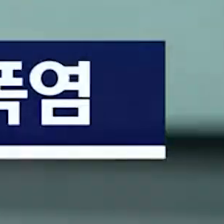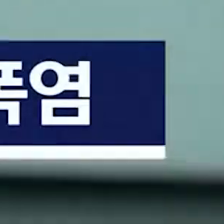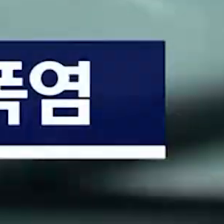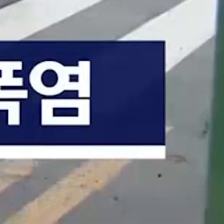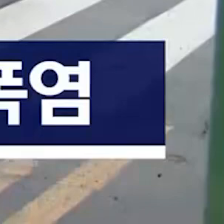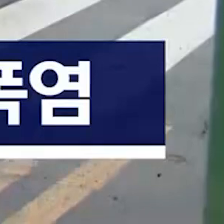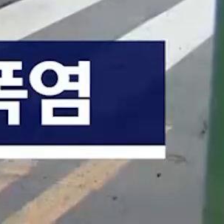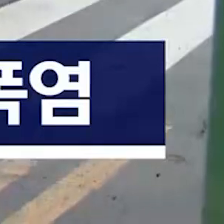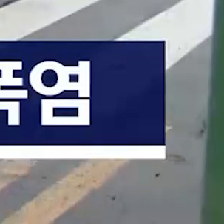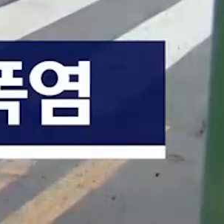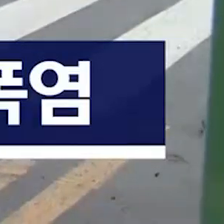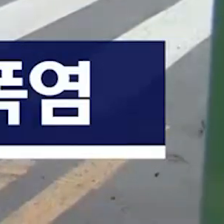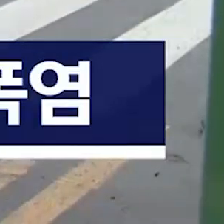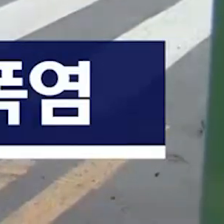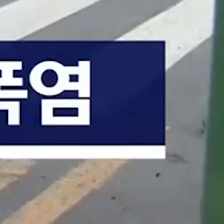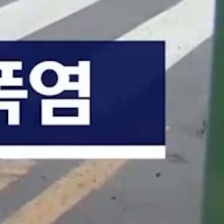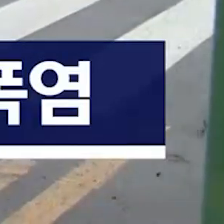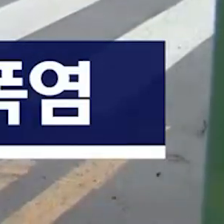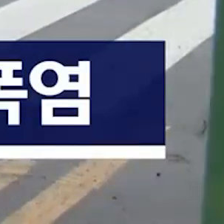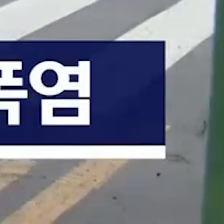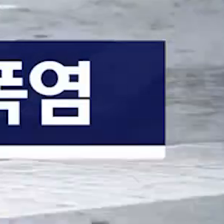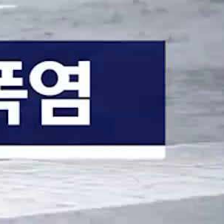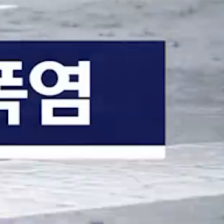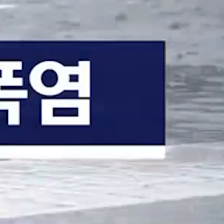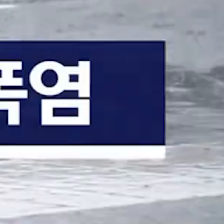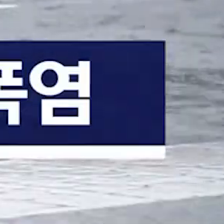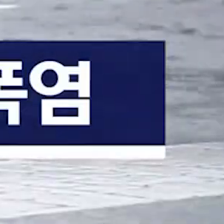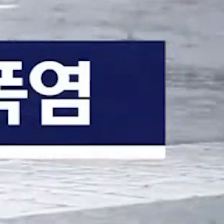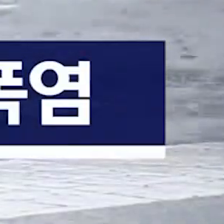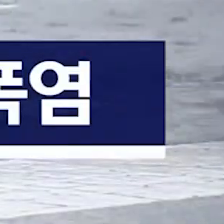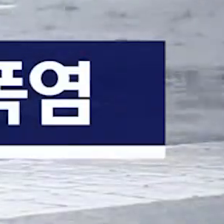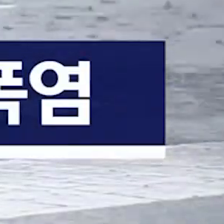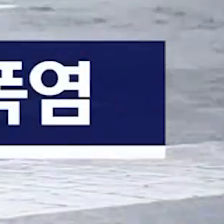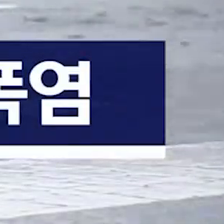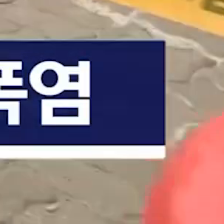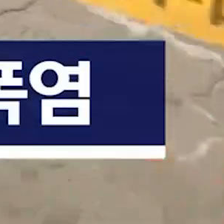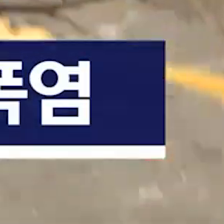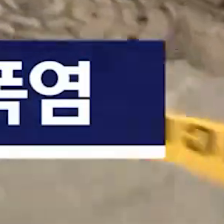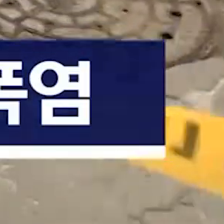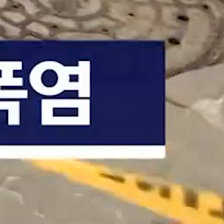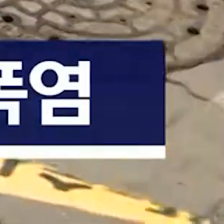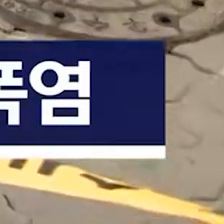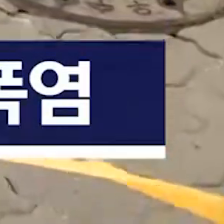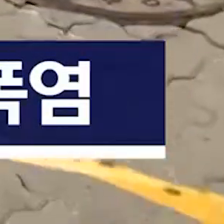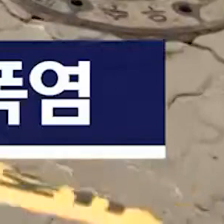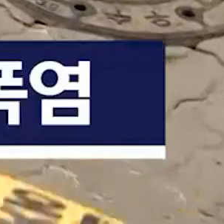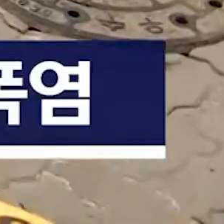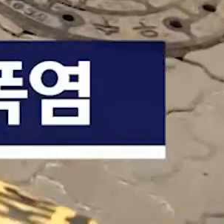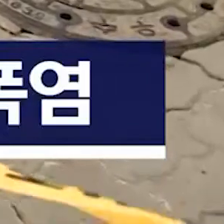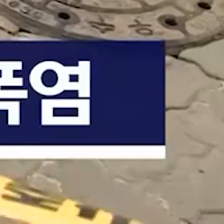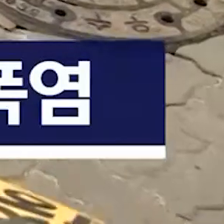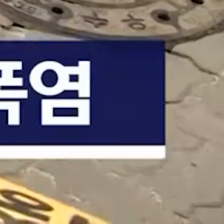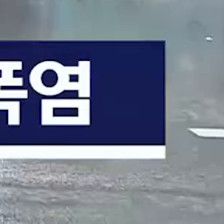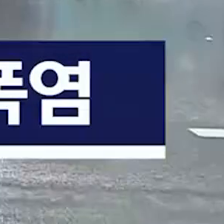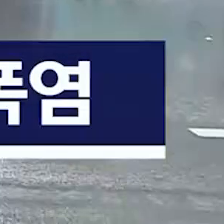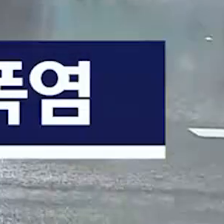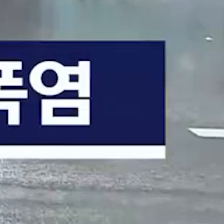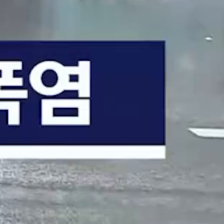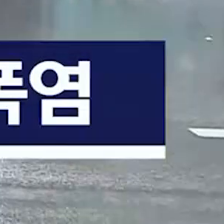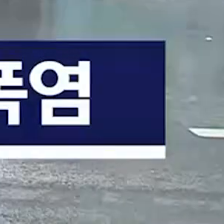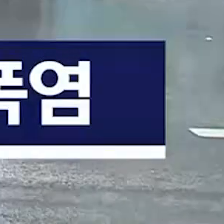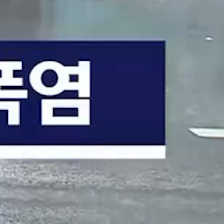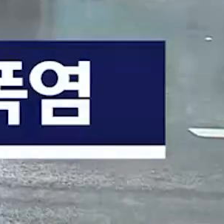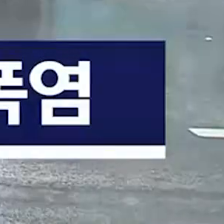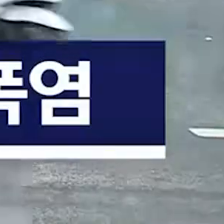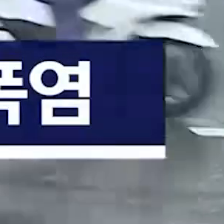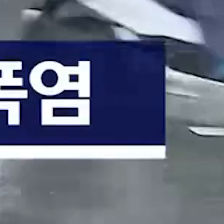시간당 30mm가 넘는 집중호우가 광주 전남에 쏟아졌습니다. 나무가 쓰러지는 등 곳곳에서 피해도 잇따랐는데